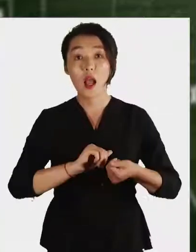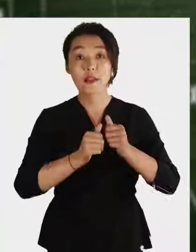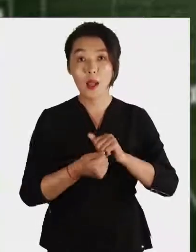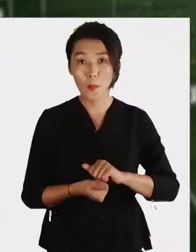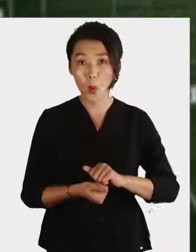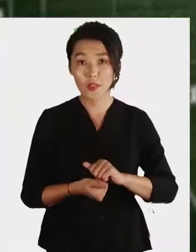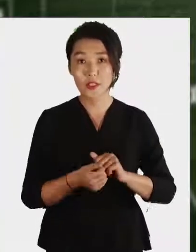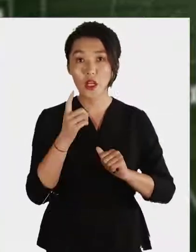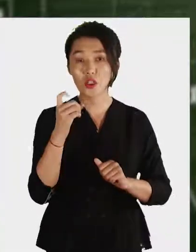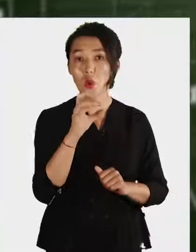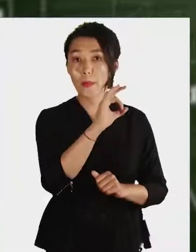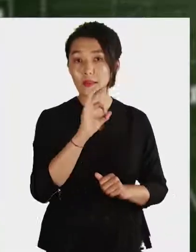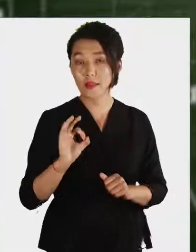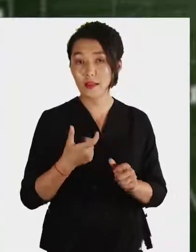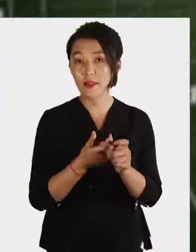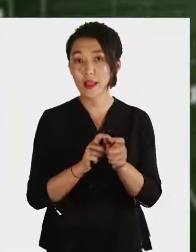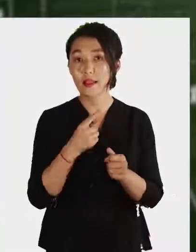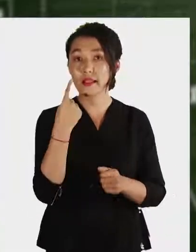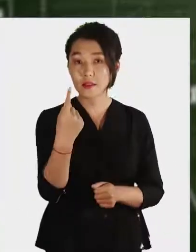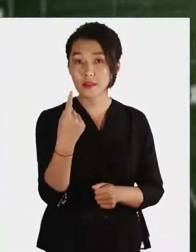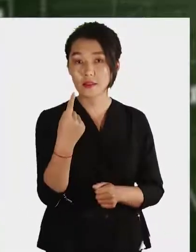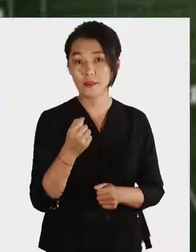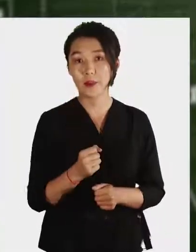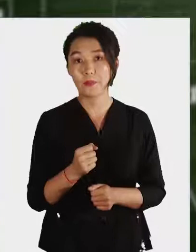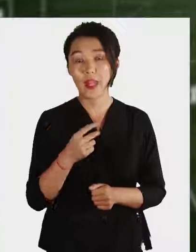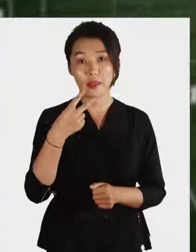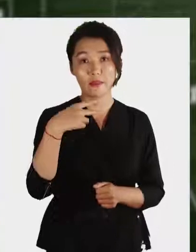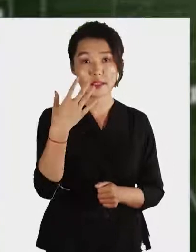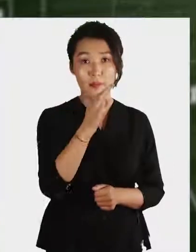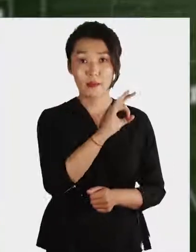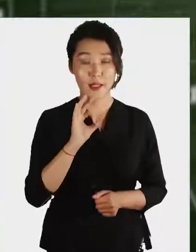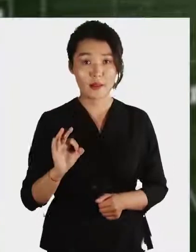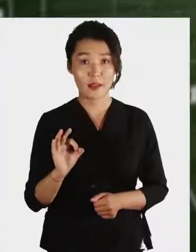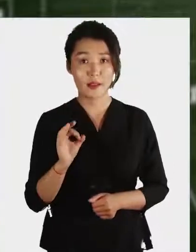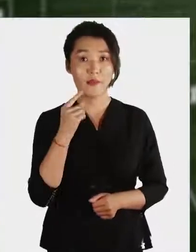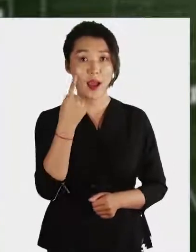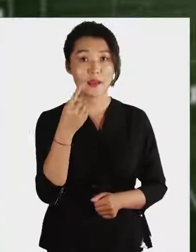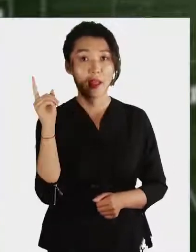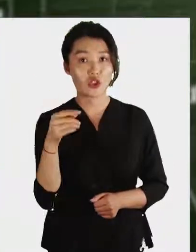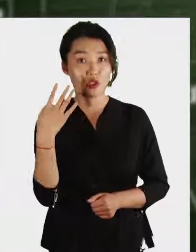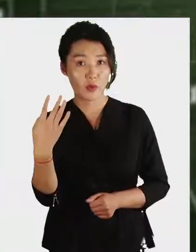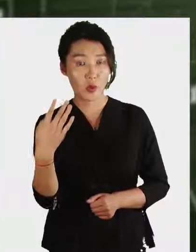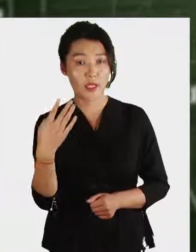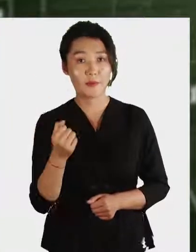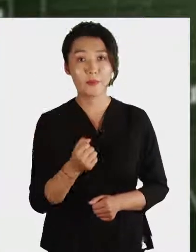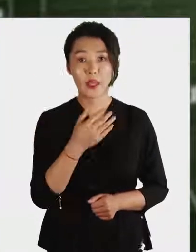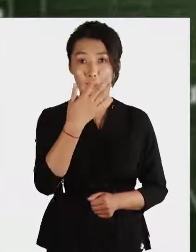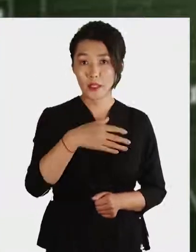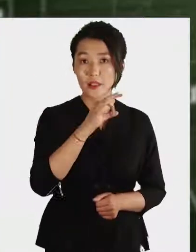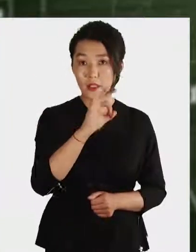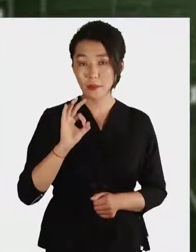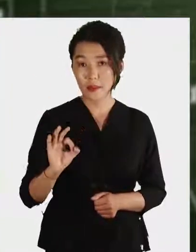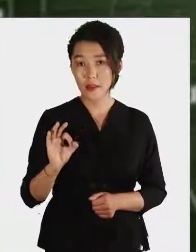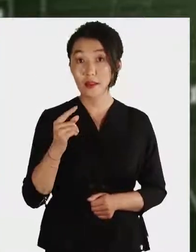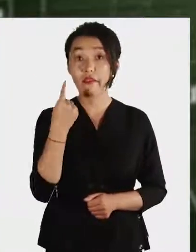Запомните, 100% составляет 1, 25% – 1/4. 50%